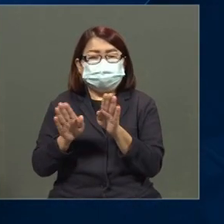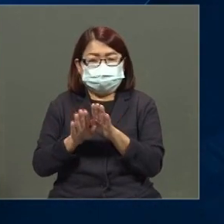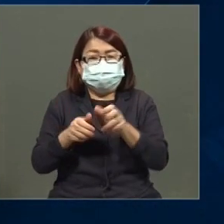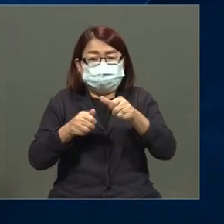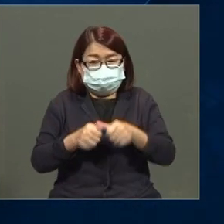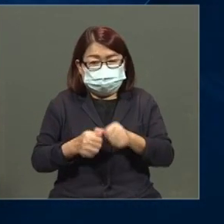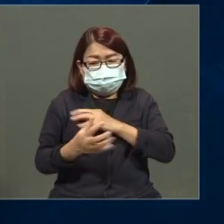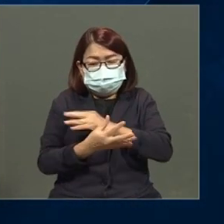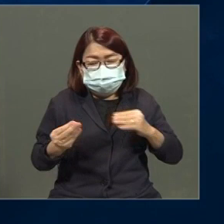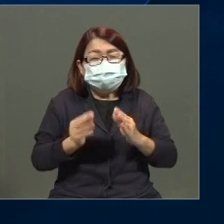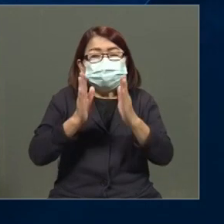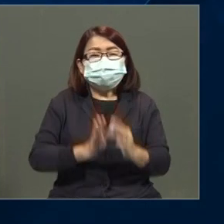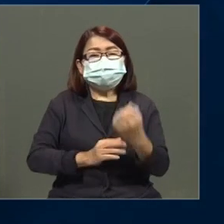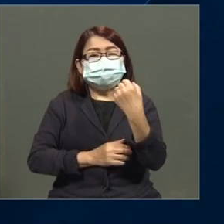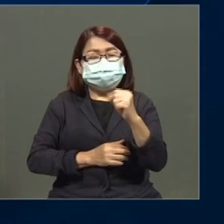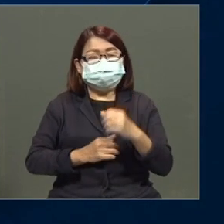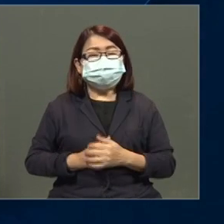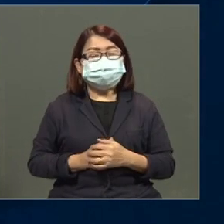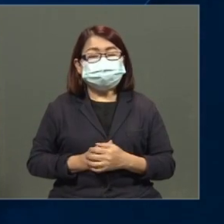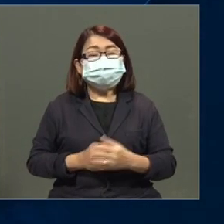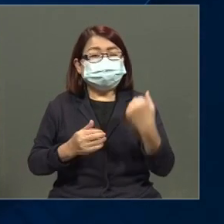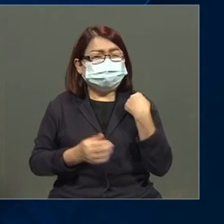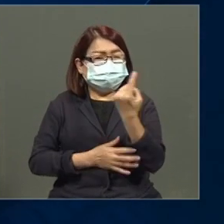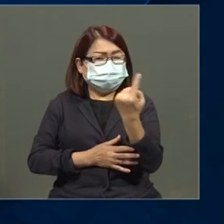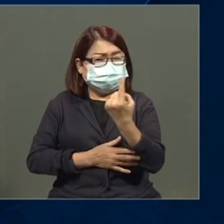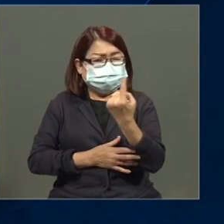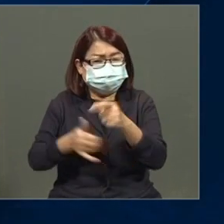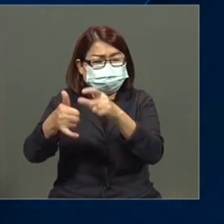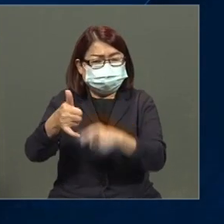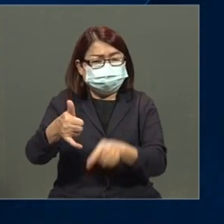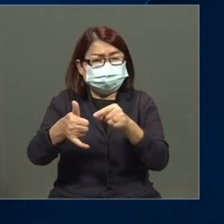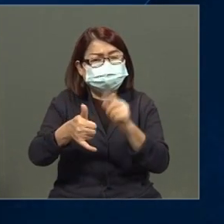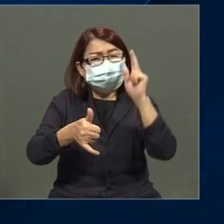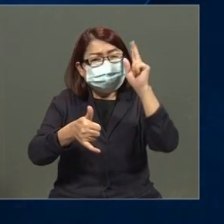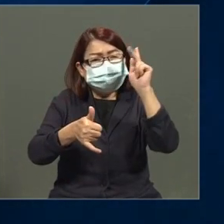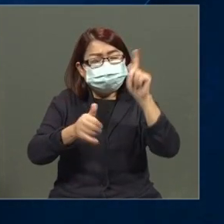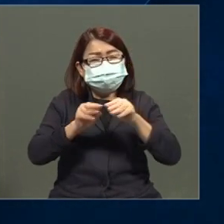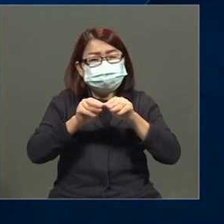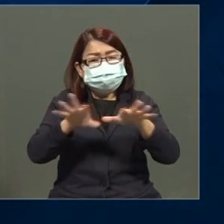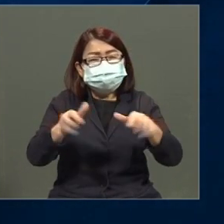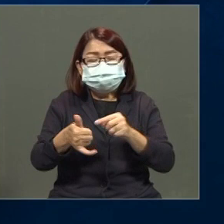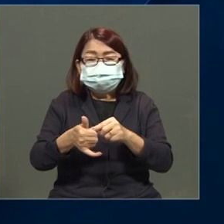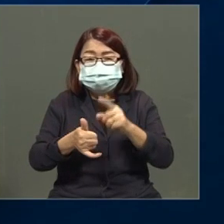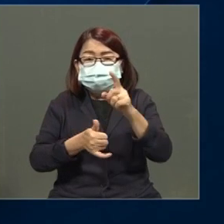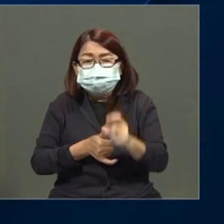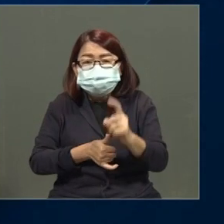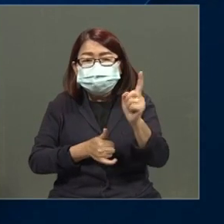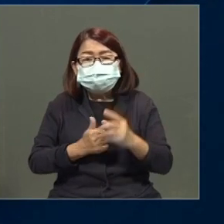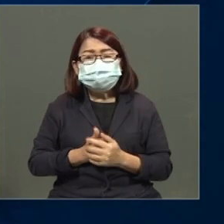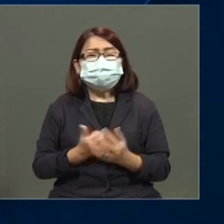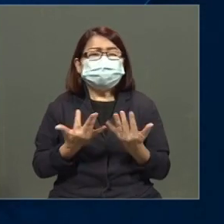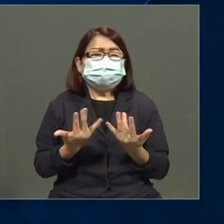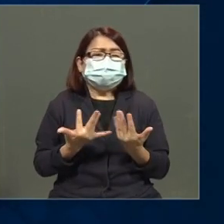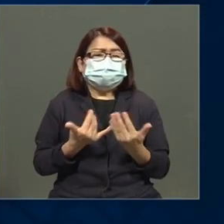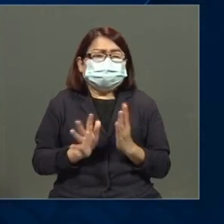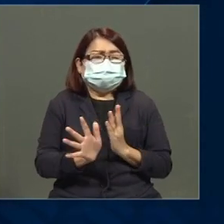ายนะคะแล้วก็มี1รายที่เป็นภาพข่าวนะคะว่าผู้ป่วยเสียชีวิตขณะที่รอคิวตร